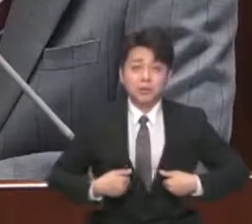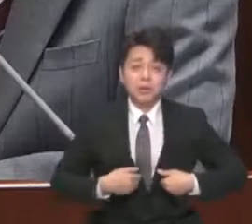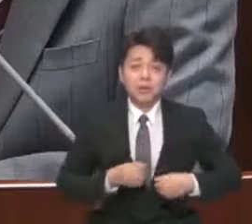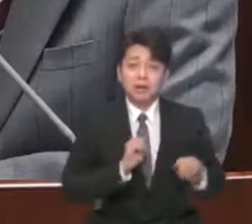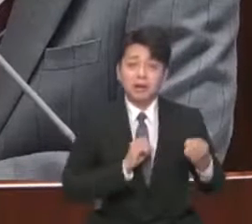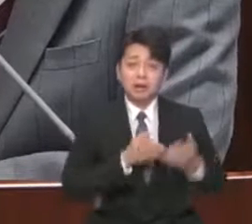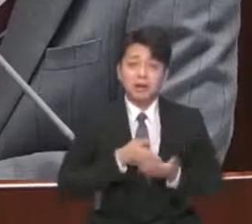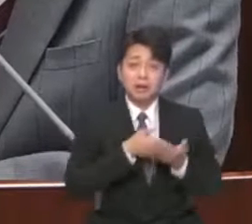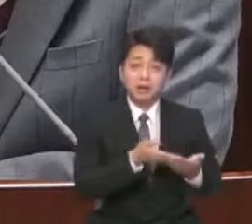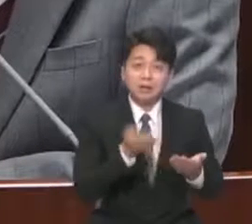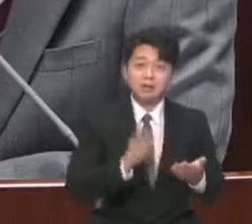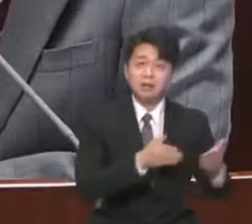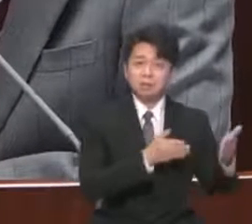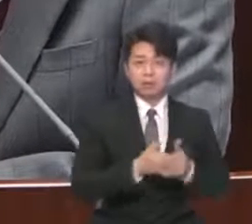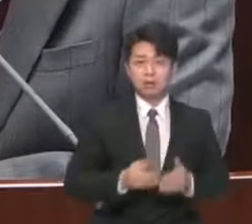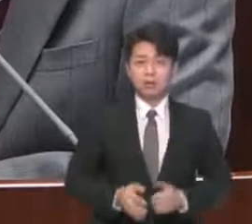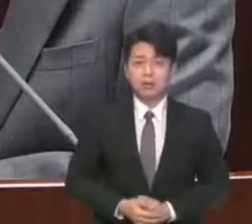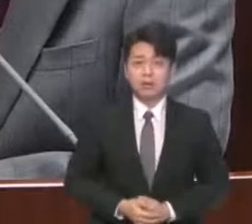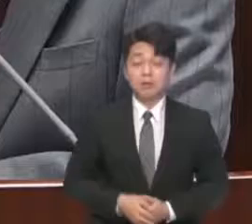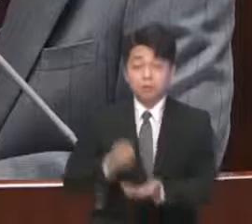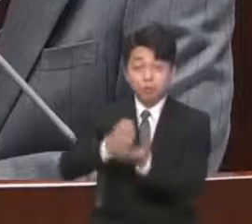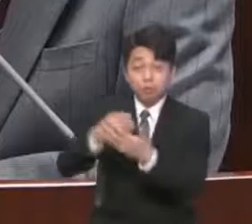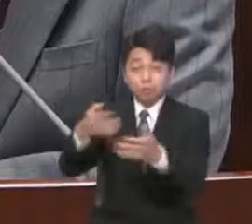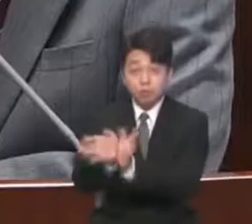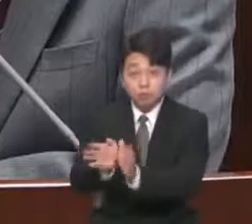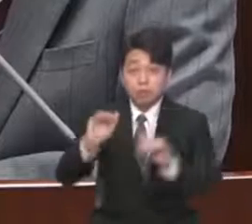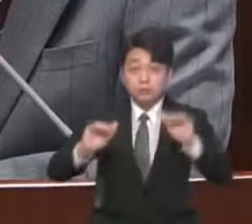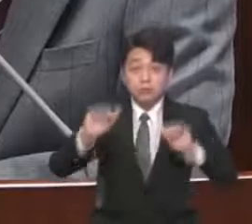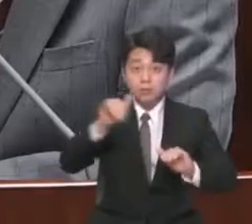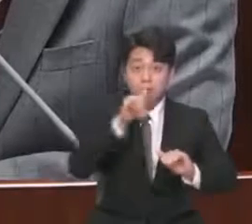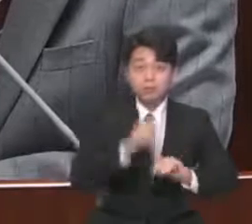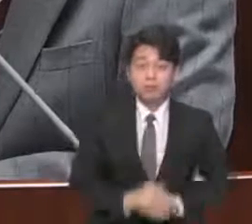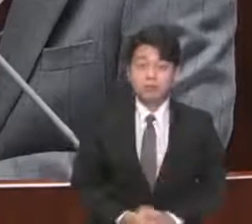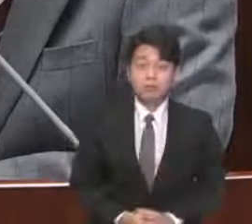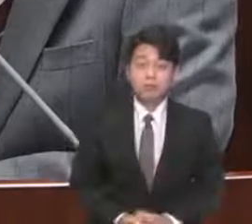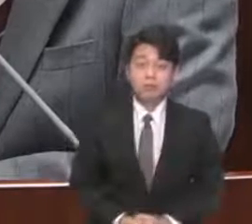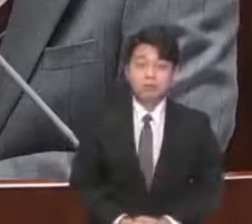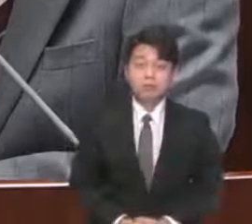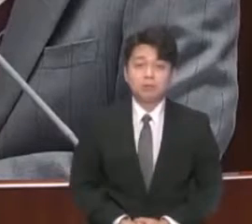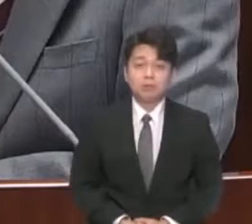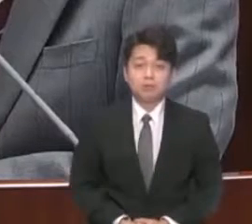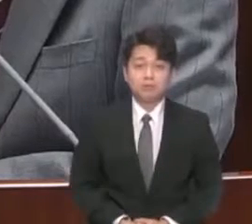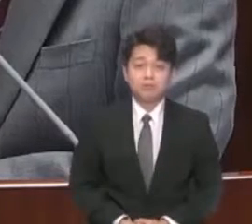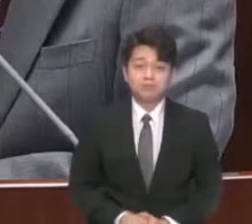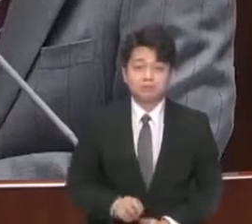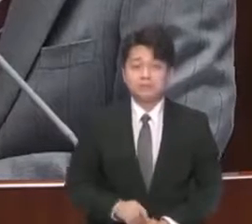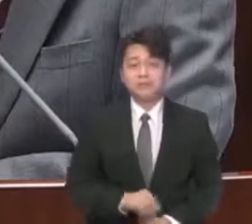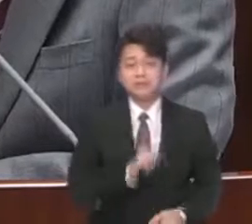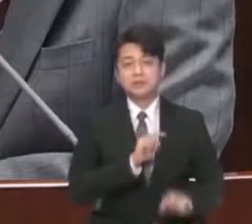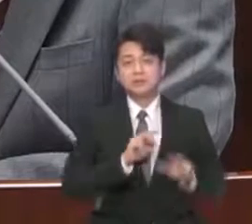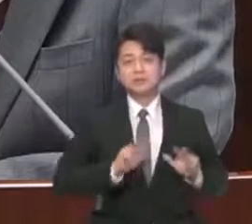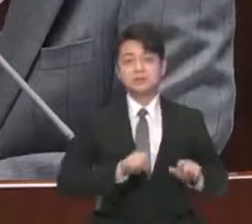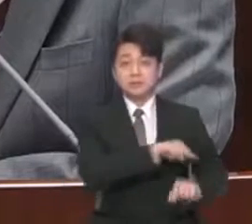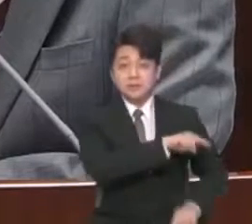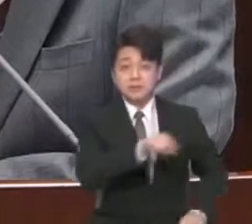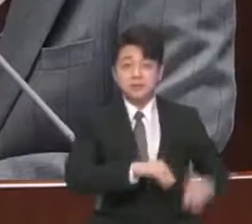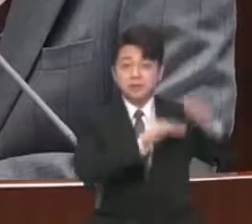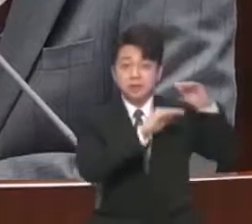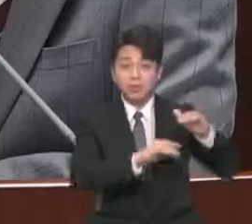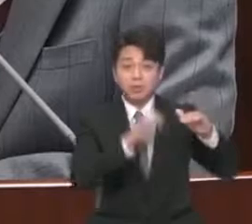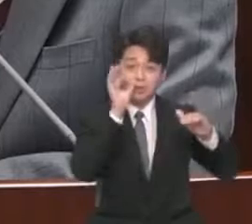안 받고 허가를 해줬어요. 그럼 이 친구가 차별받고 불이익을 받은 거 아닙니까? 예, 그런 부분에 대해서 예를